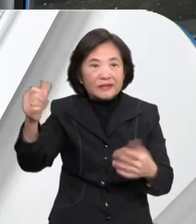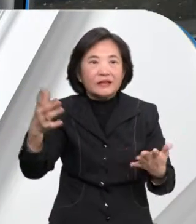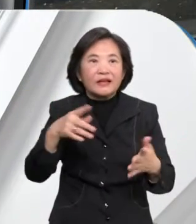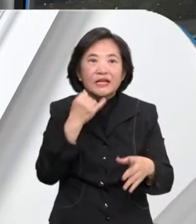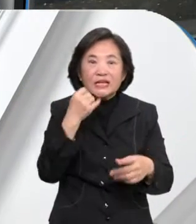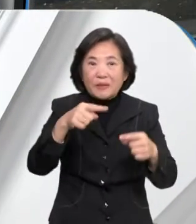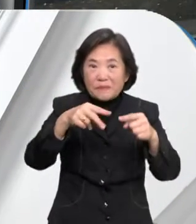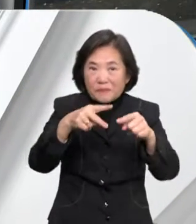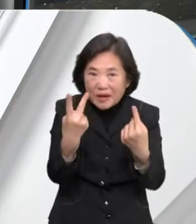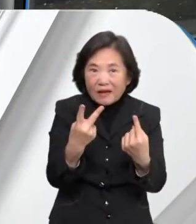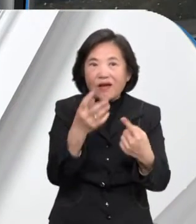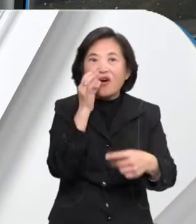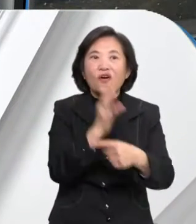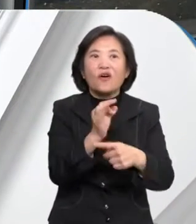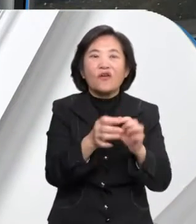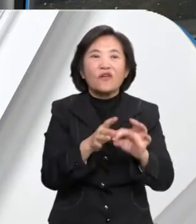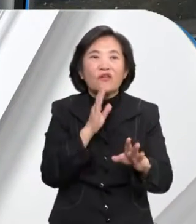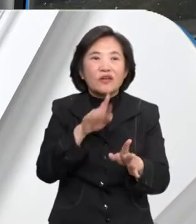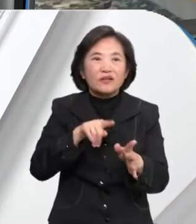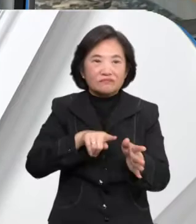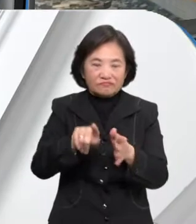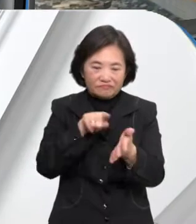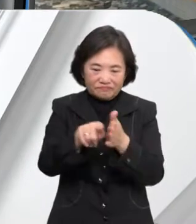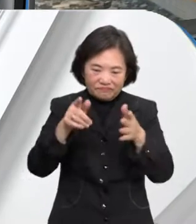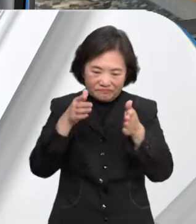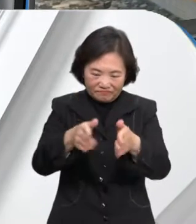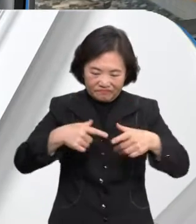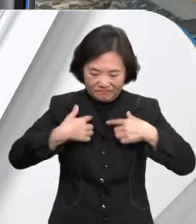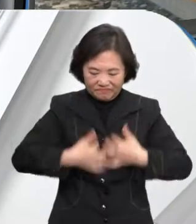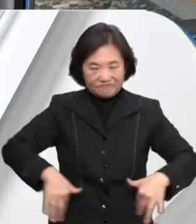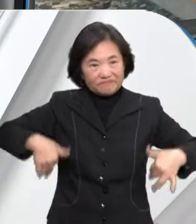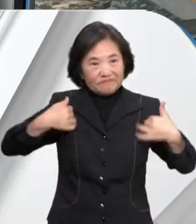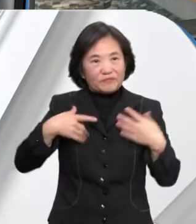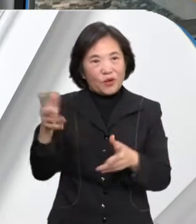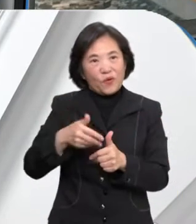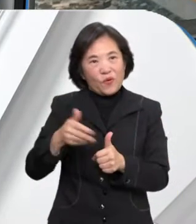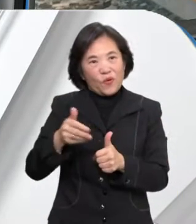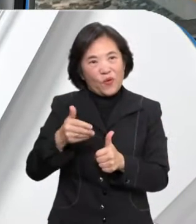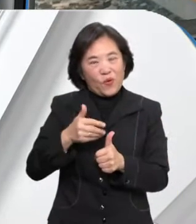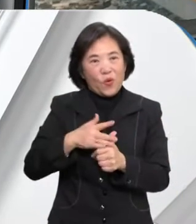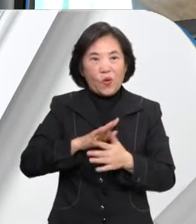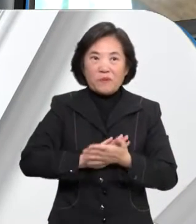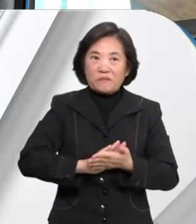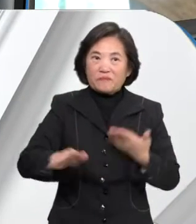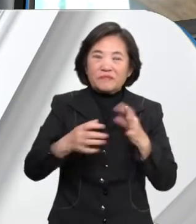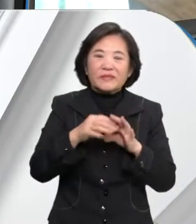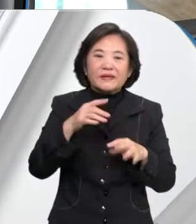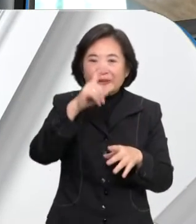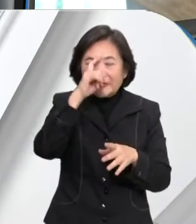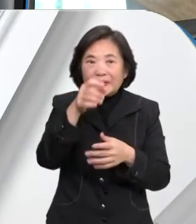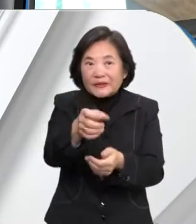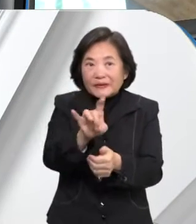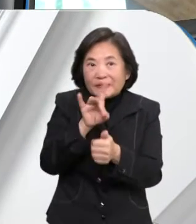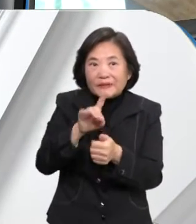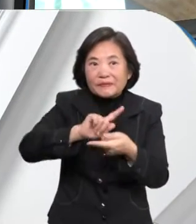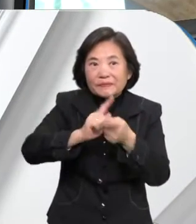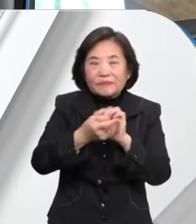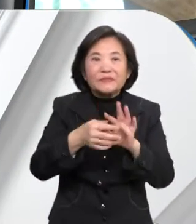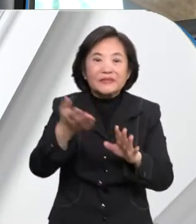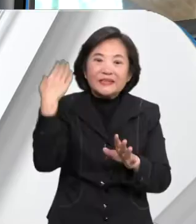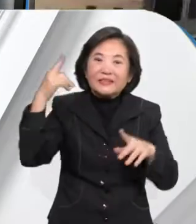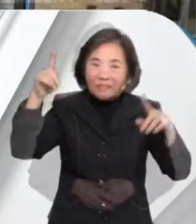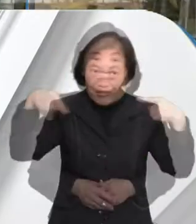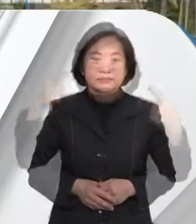酒服业进行让利转让，成为下重大酒客。台东来山戏站之